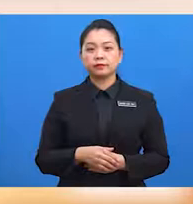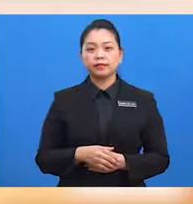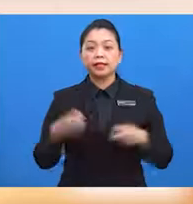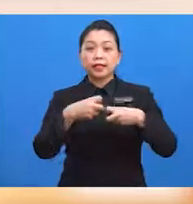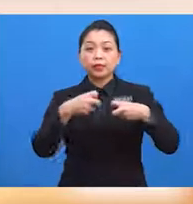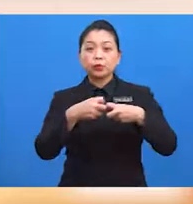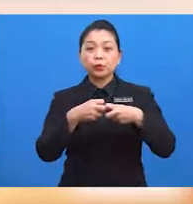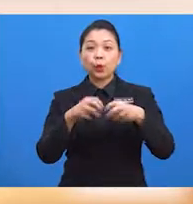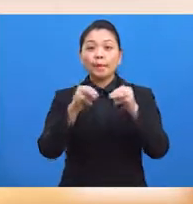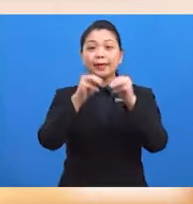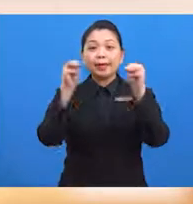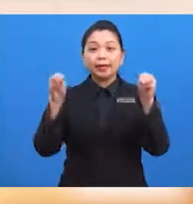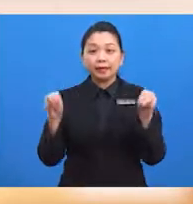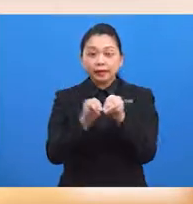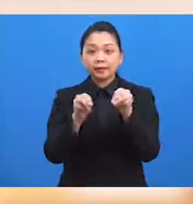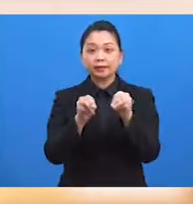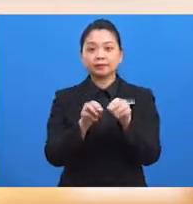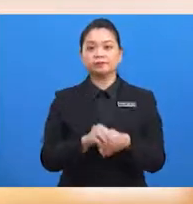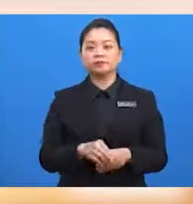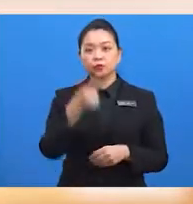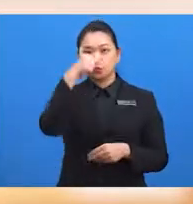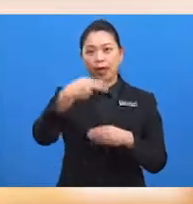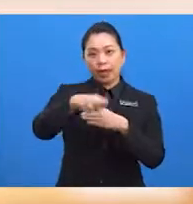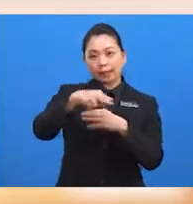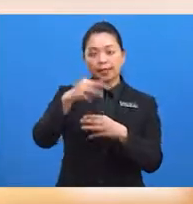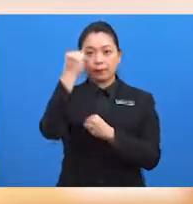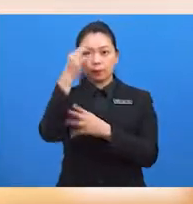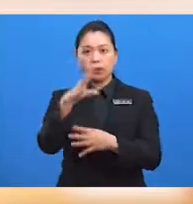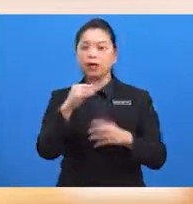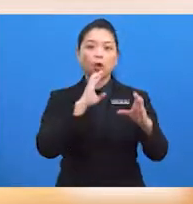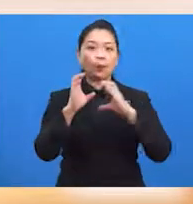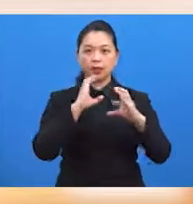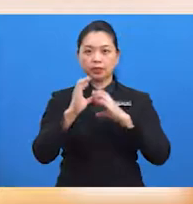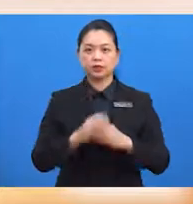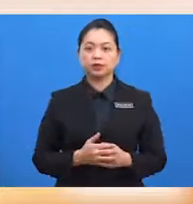Hai yang terlibat dalam penghantar Rahmat umat atau komunikasi